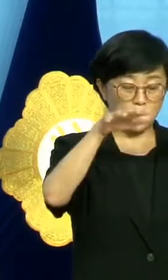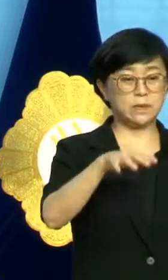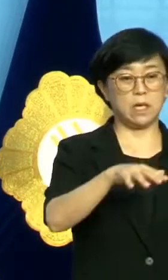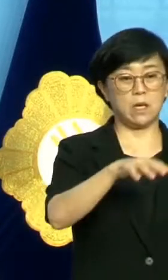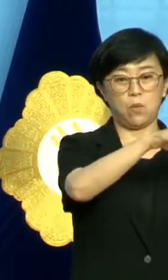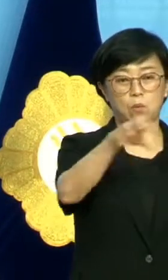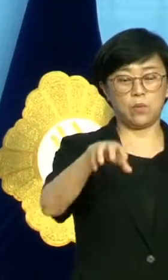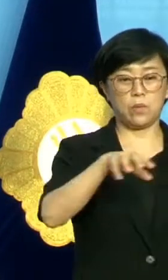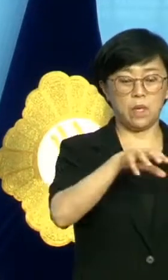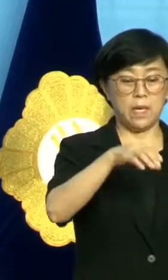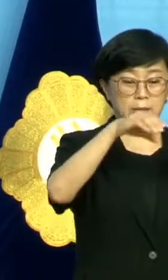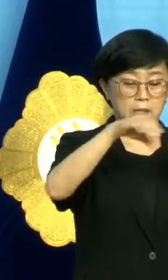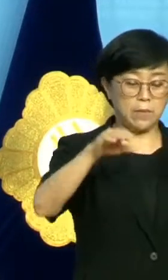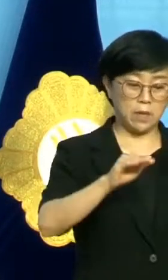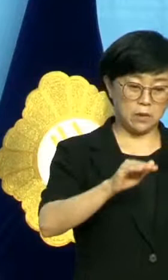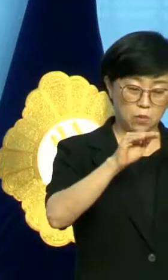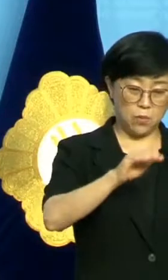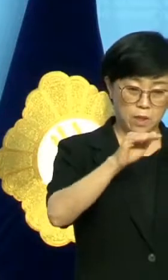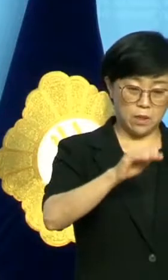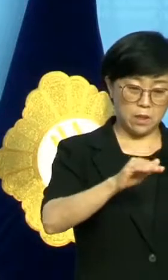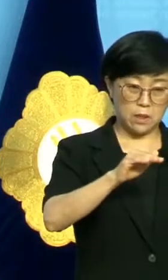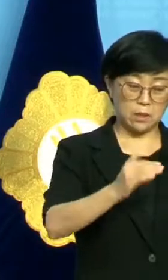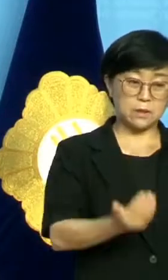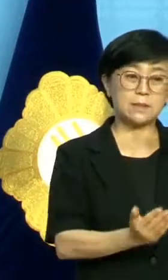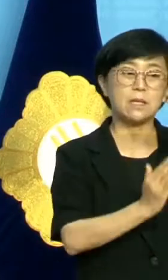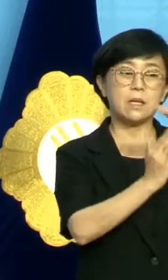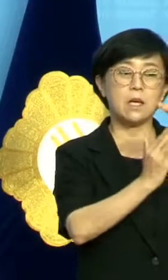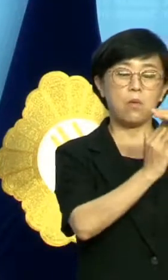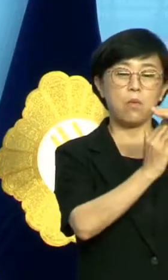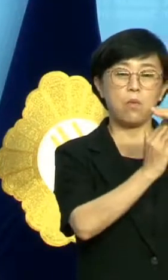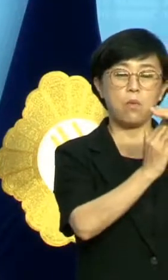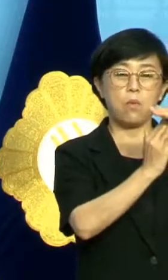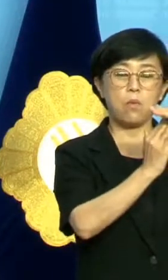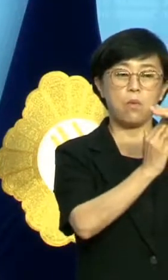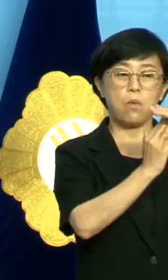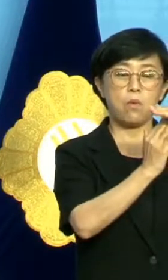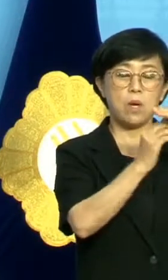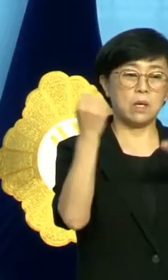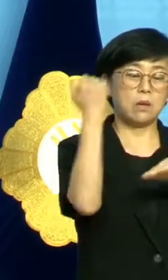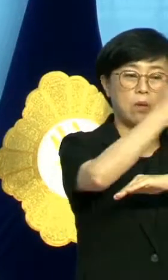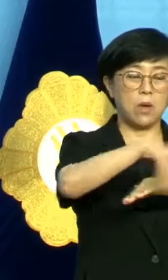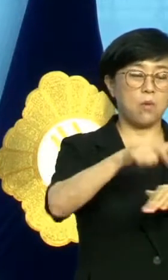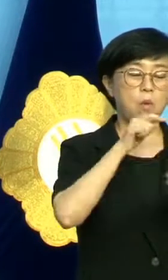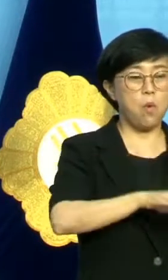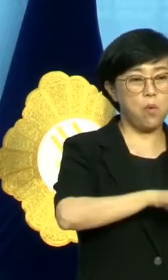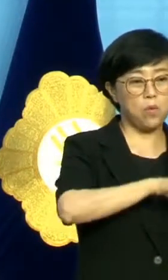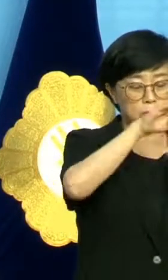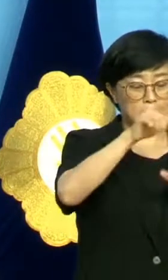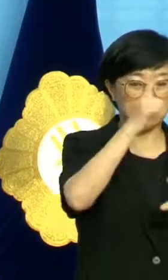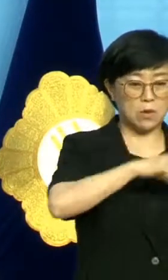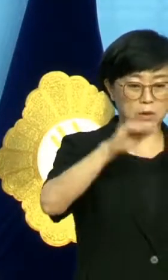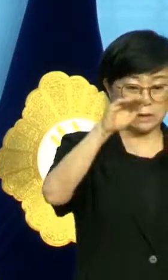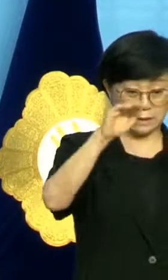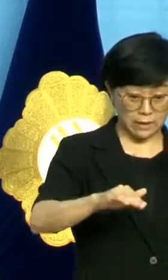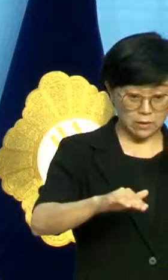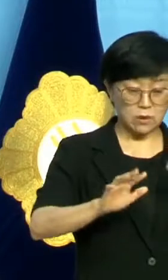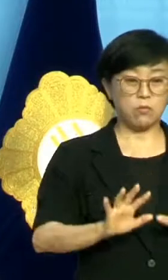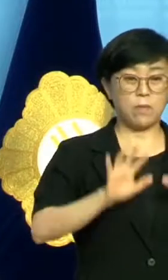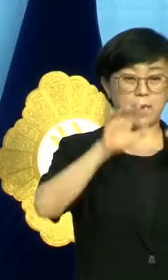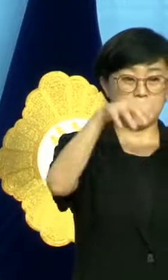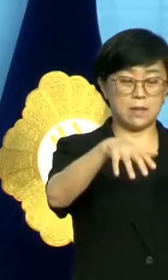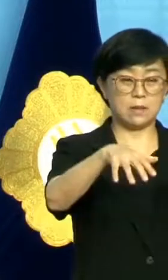3 방에 놓기가 방수 시 최고 높이 제한 수인 계획 홍수 이보다 낮아서 범람 했거나